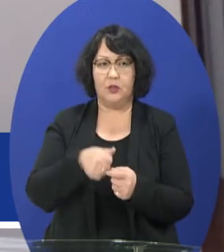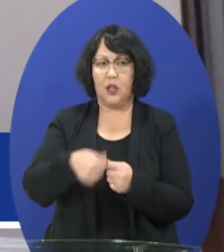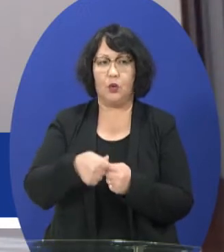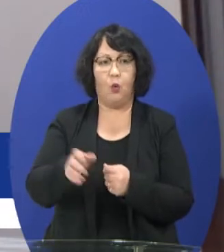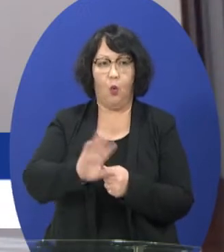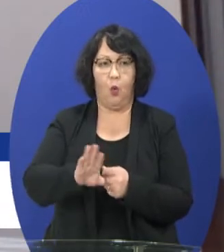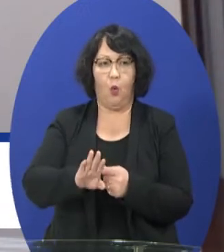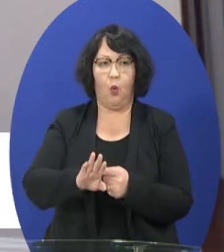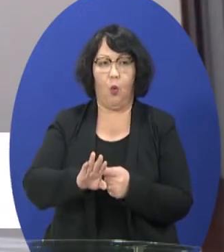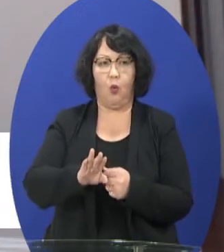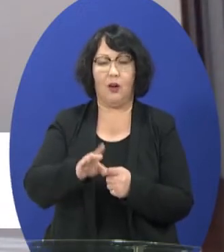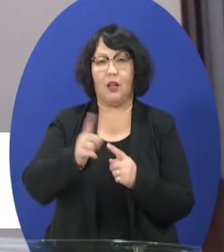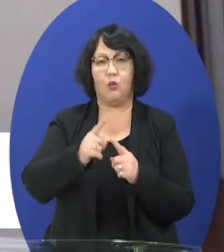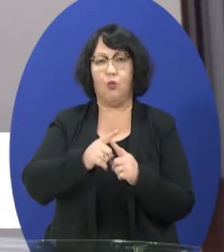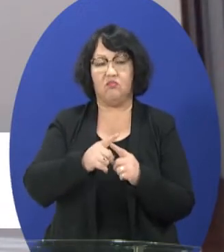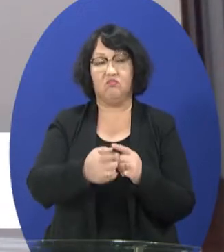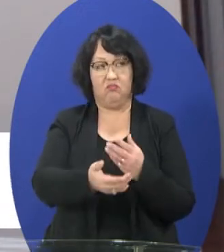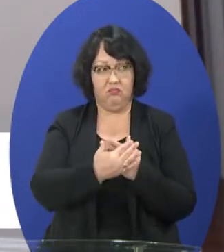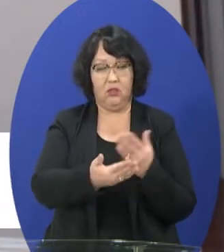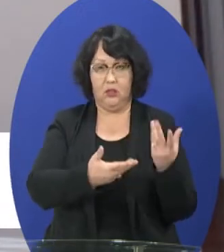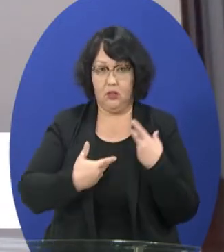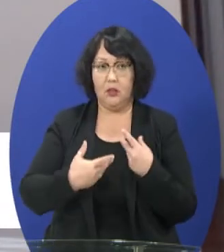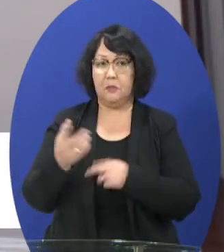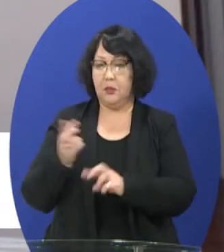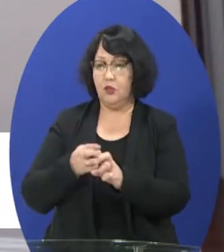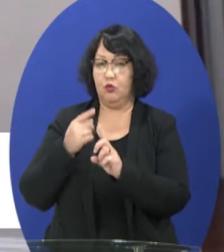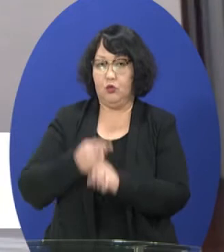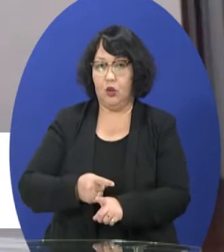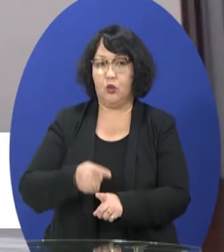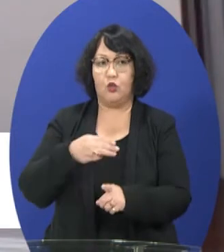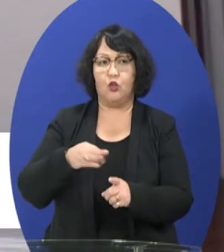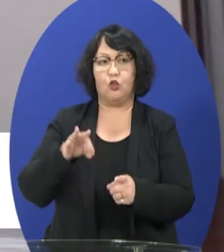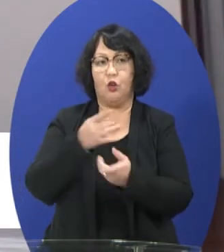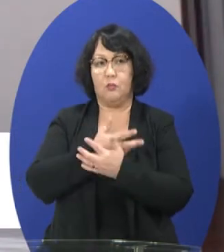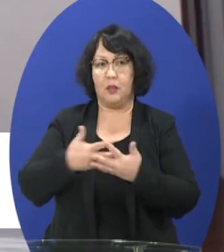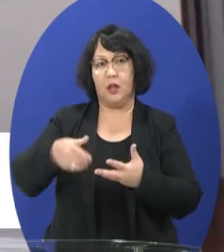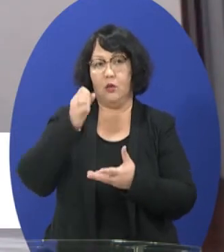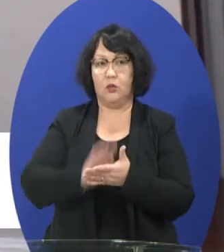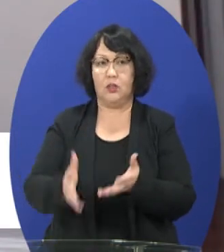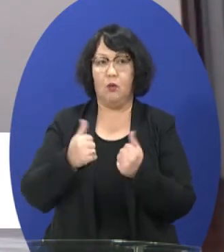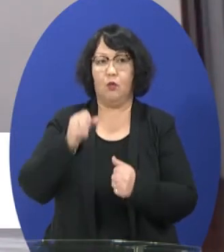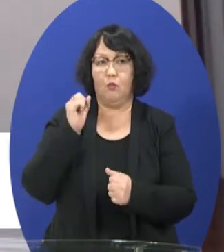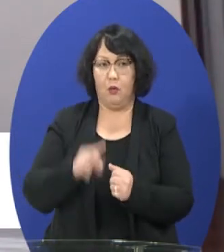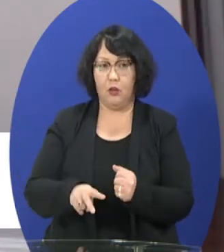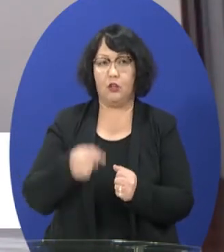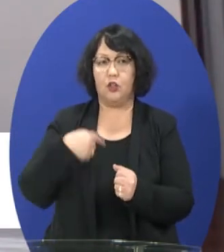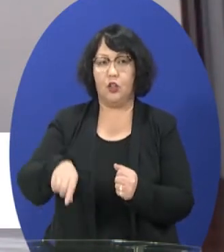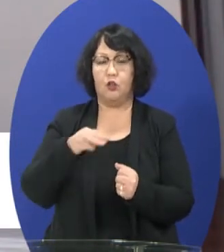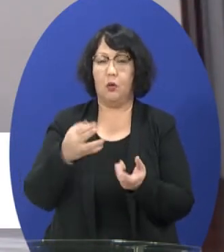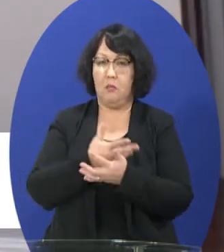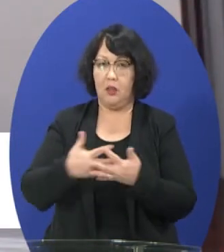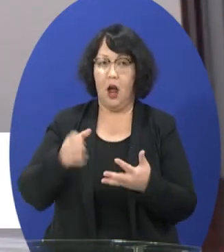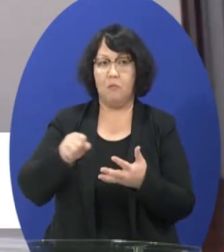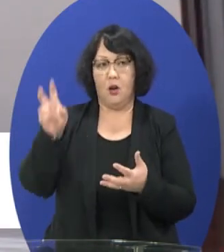бас хэрвээ бизнес зориулаад ямар нэгэн тоног төхөөрөмж авах юм бол тэр тоног төхөөрөмж нь зөвхөн